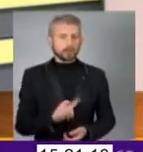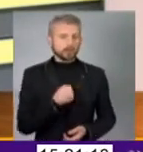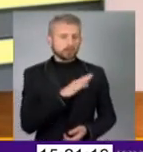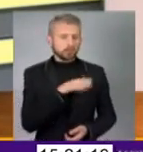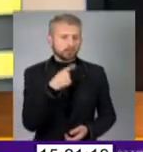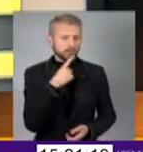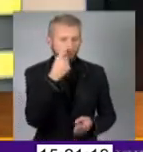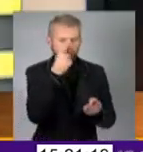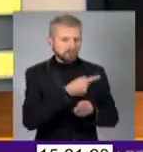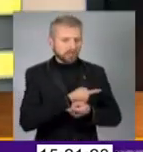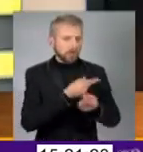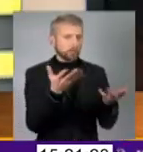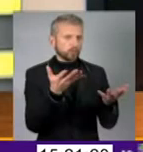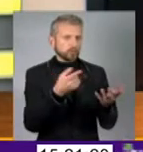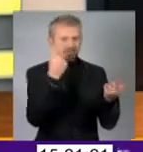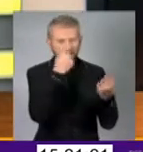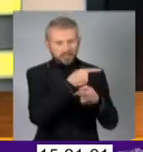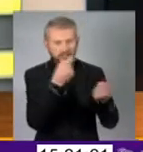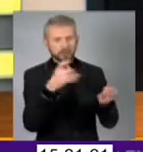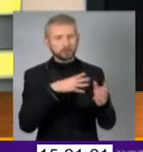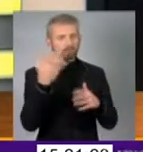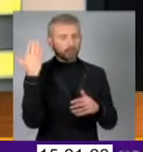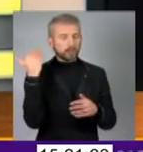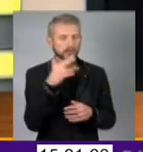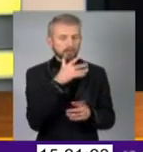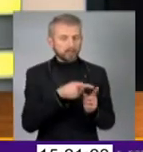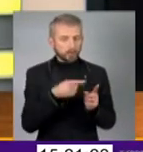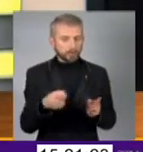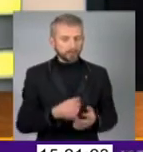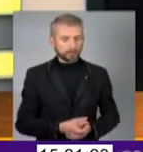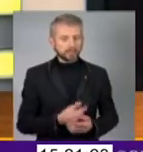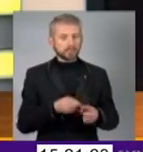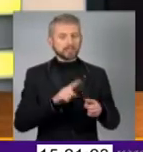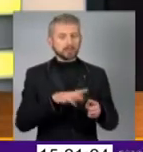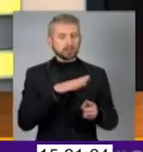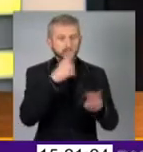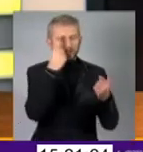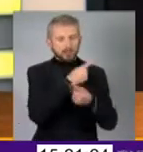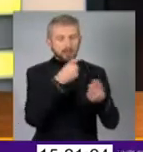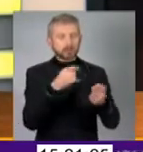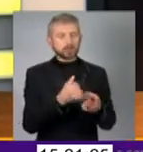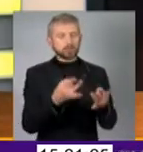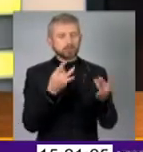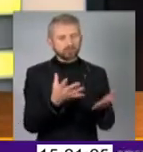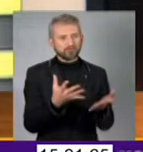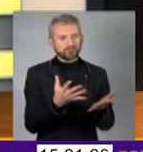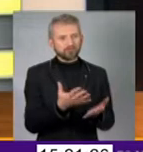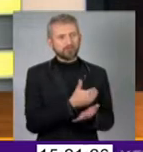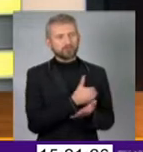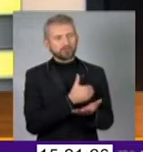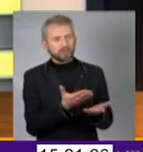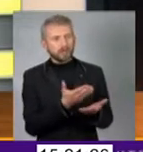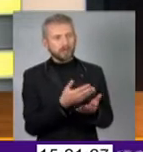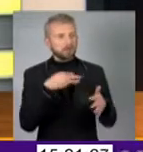що декларують. Мабуть, декларації були в попередніх періодах все-таки. Це була декларація і просто номінація. Метро на Виноградар – це вже